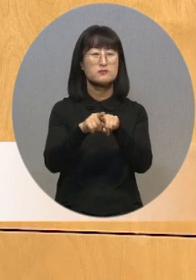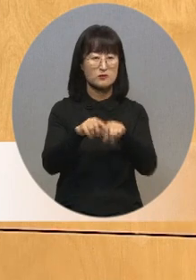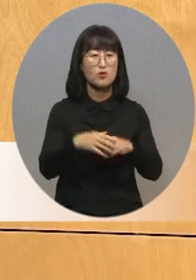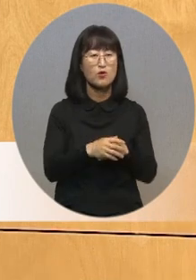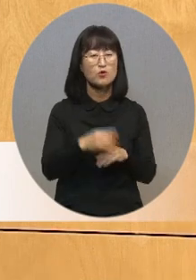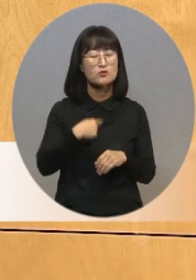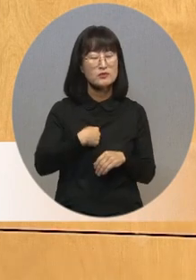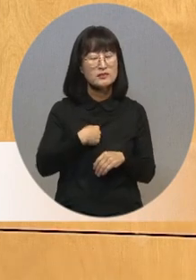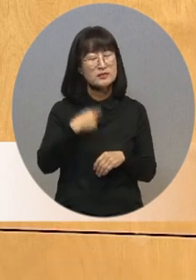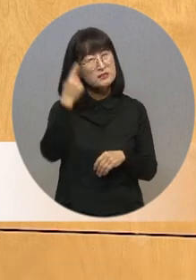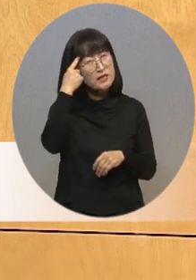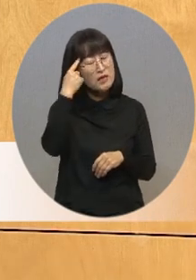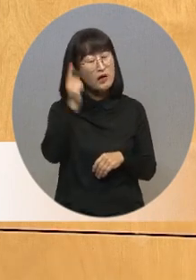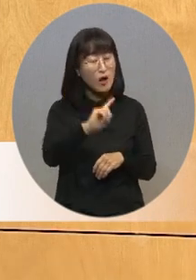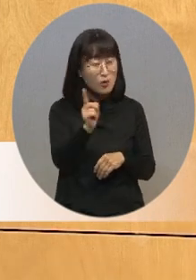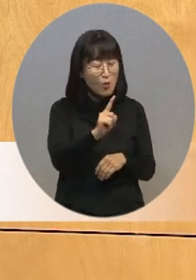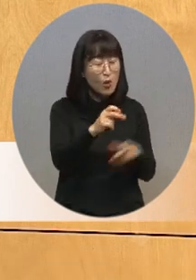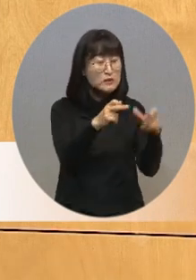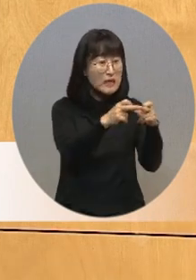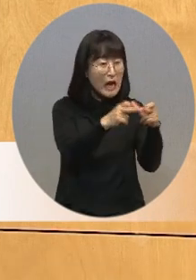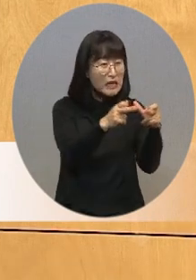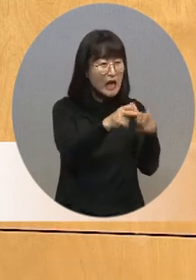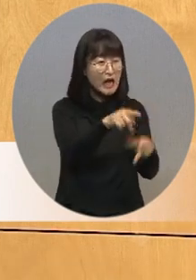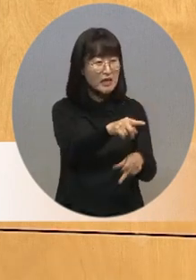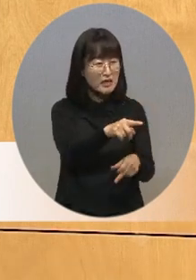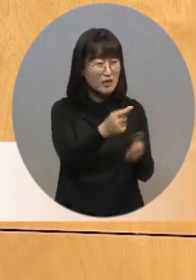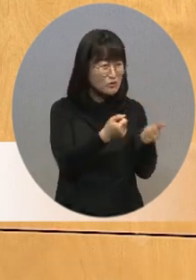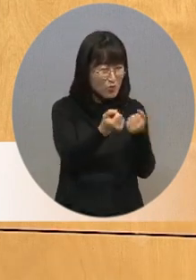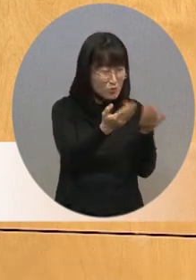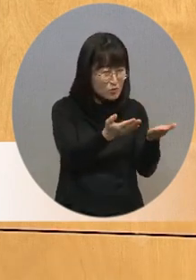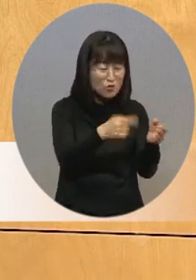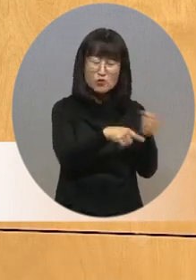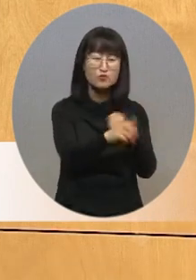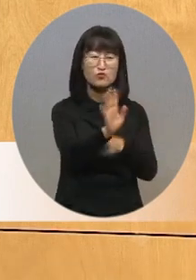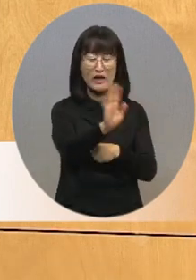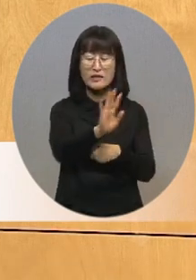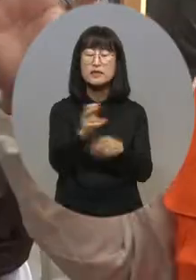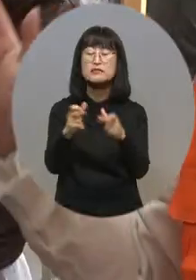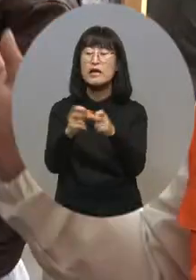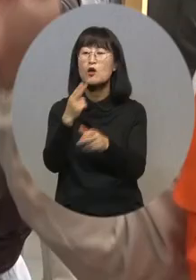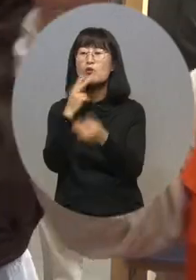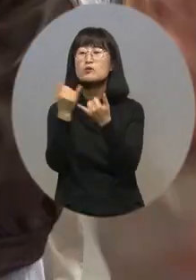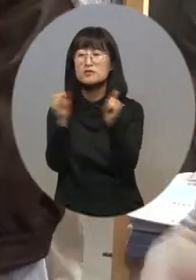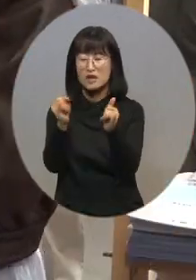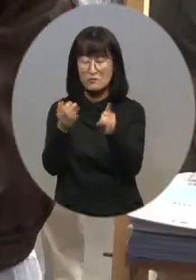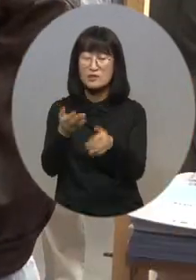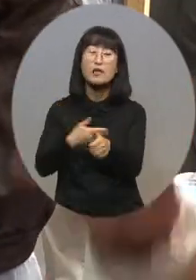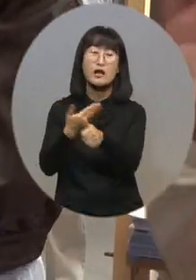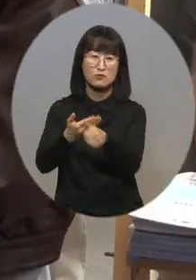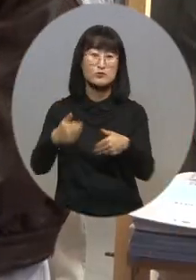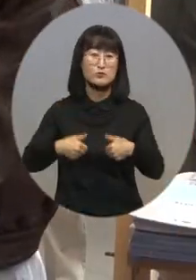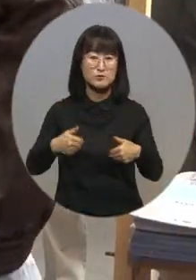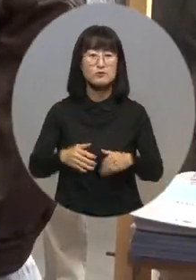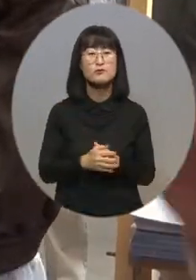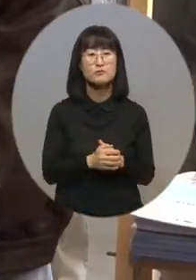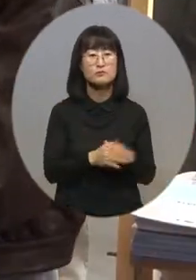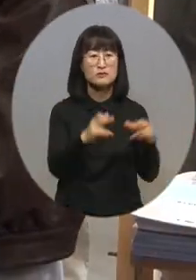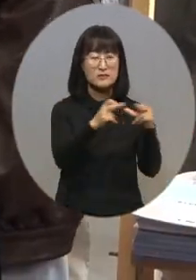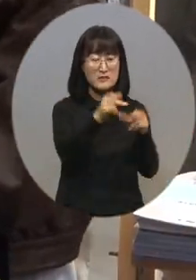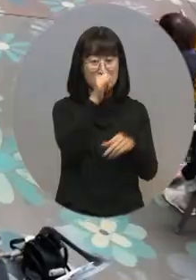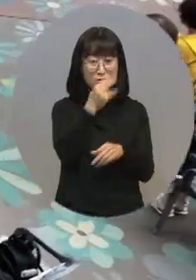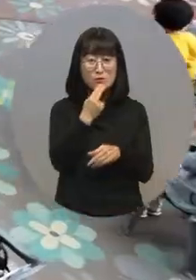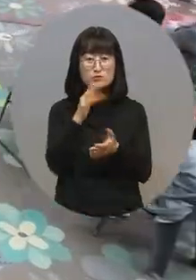인식 개선 캠페인이 장애인한테 하는 게 아니거든요. 비장애인들한테 캠페인하는 거잖아요. 그래서 장애인과 비장애인이